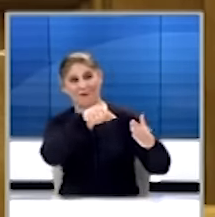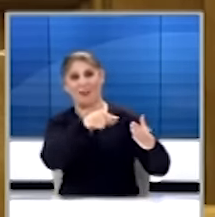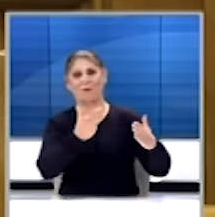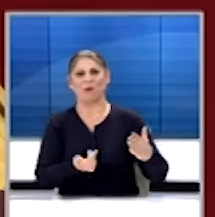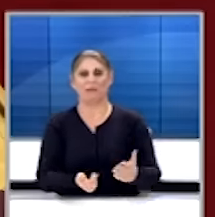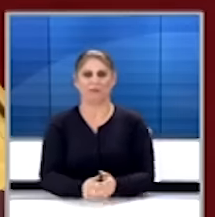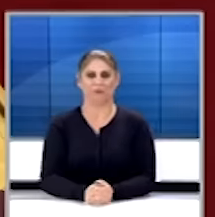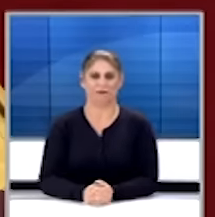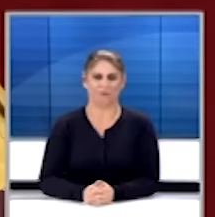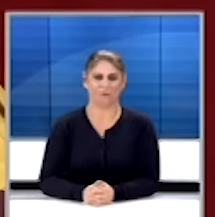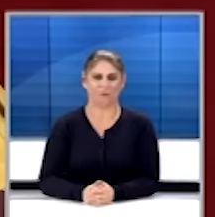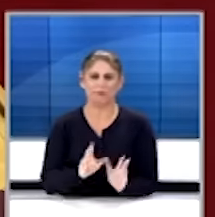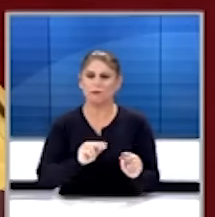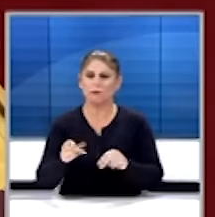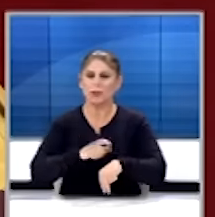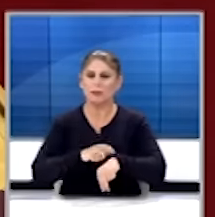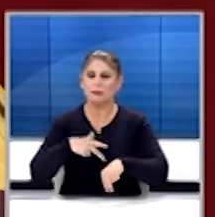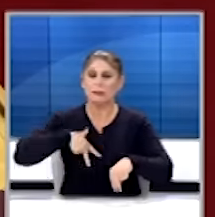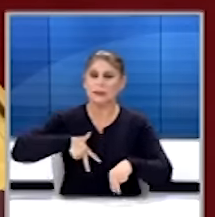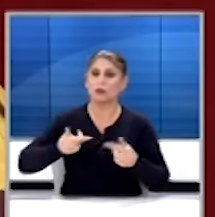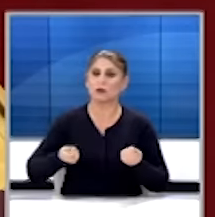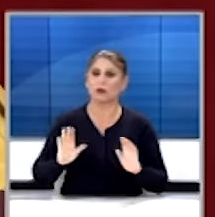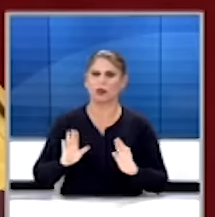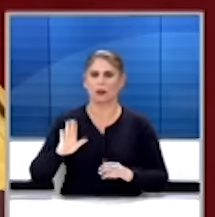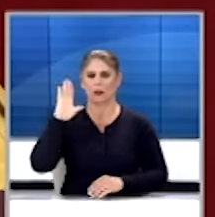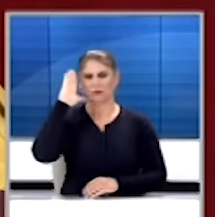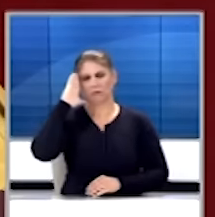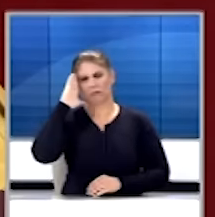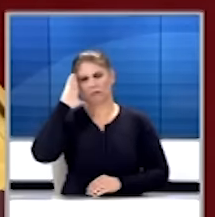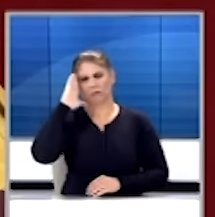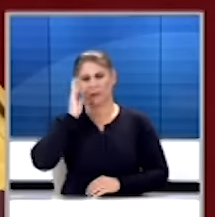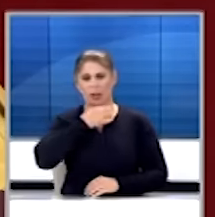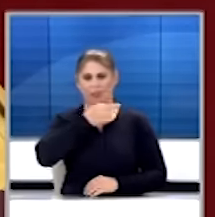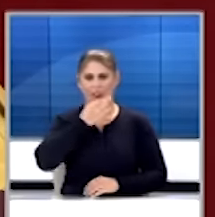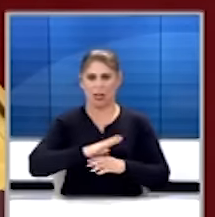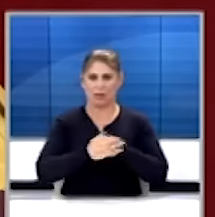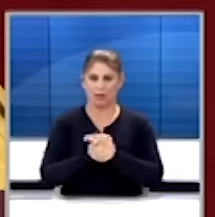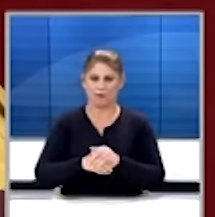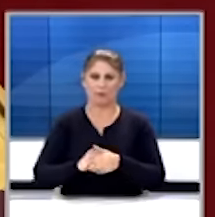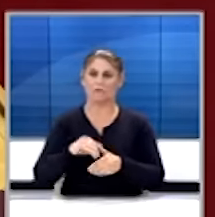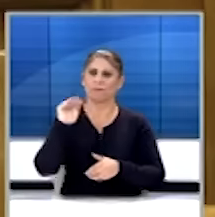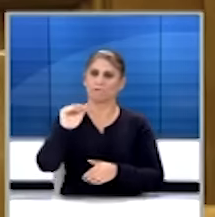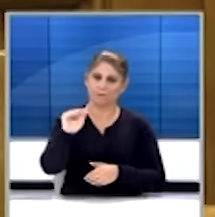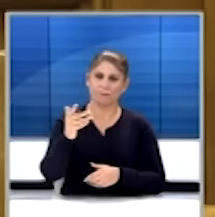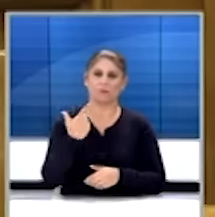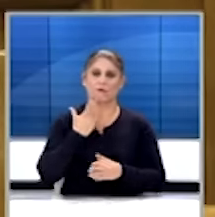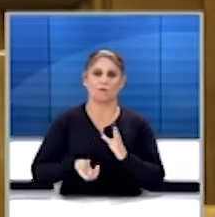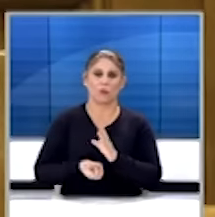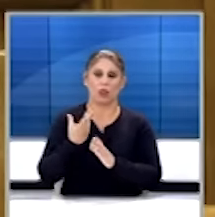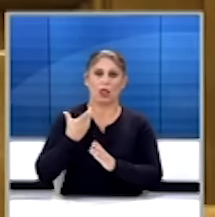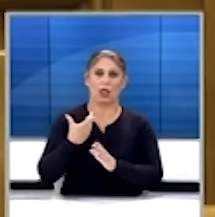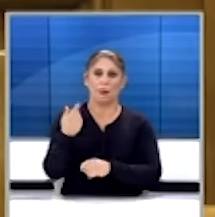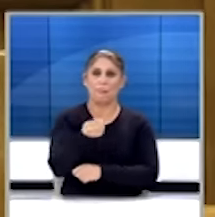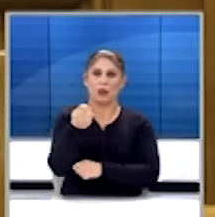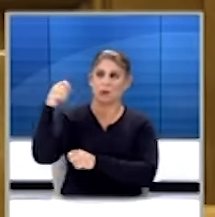στιγμή το κράτος τι κάνει, επαναπάβεται σε μια δήλωση ενδιαφέροντος για παραγγελία νέων